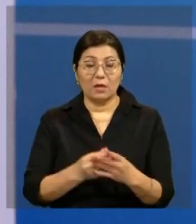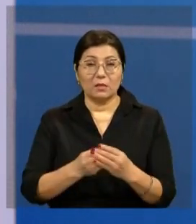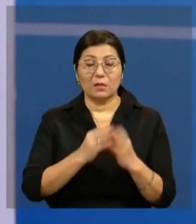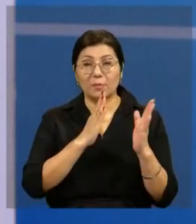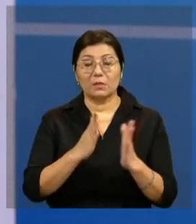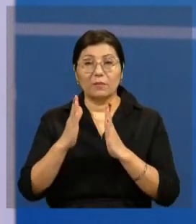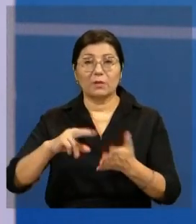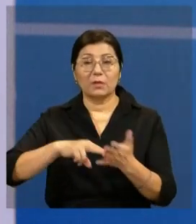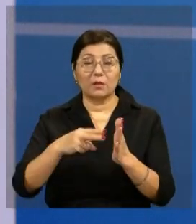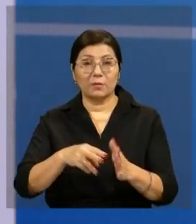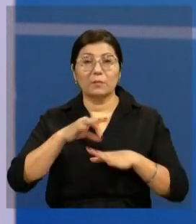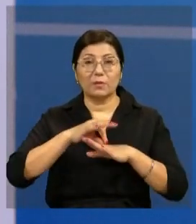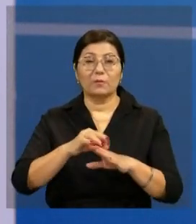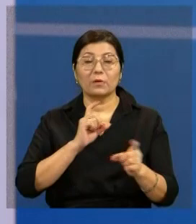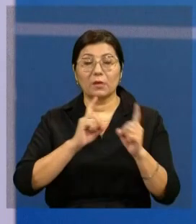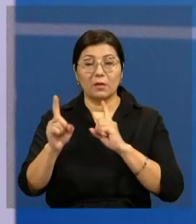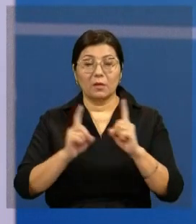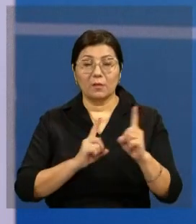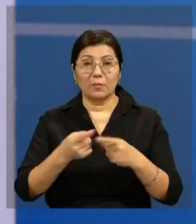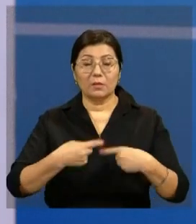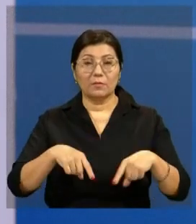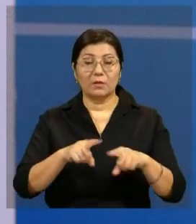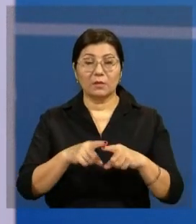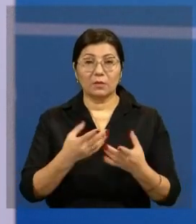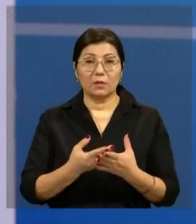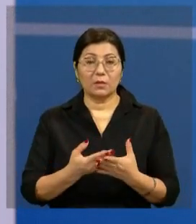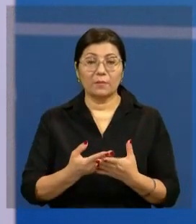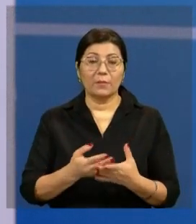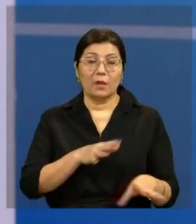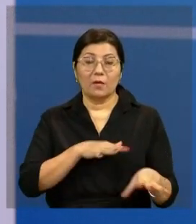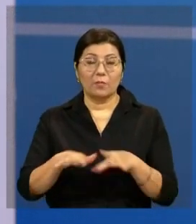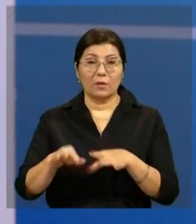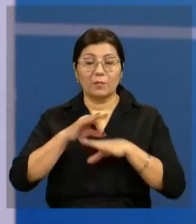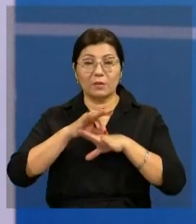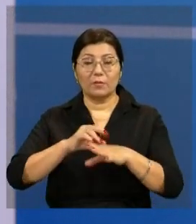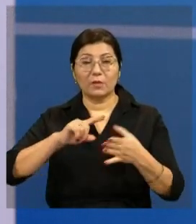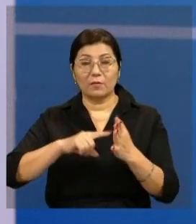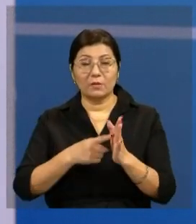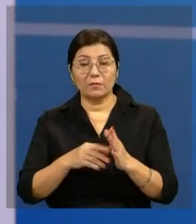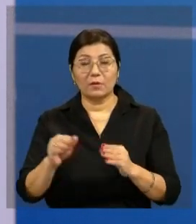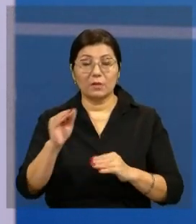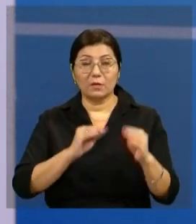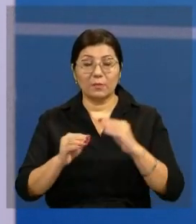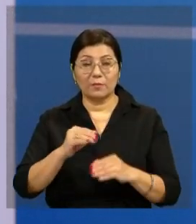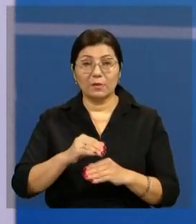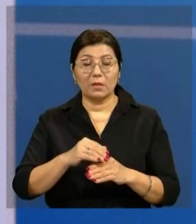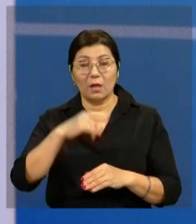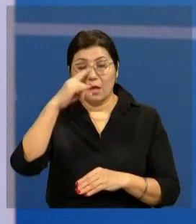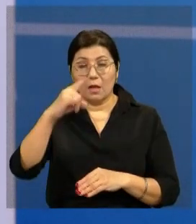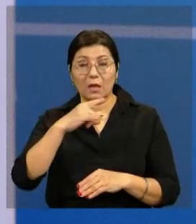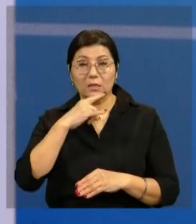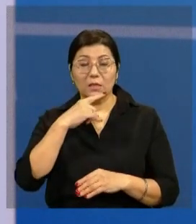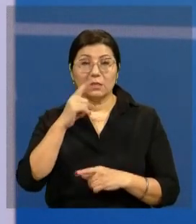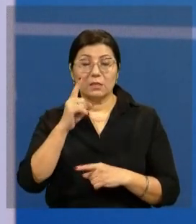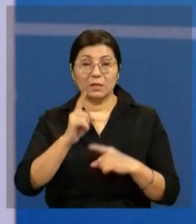комплексному плану, проведены круглые столы, конференции и языковые акции. В мероприятиях, организованных в целях формирования практики казахской речи,